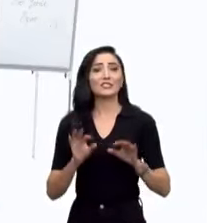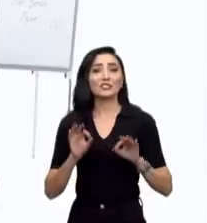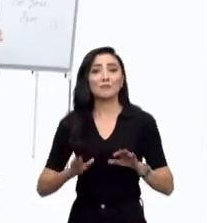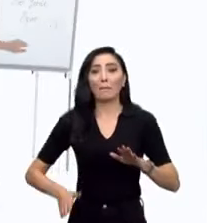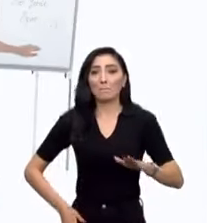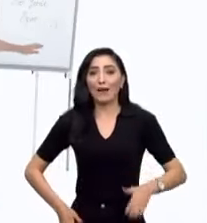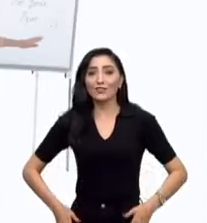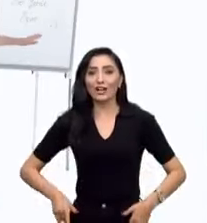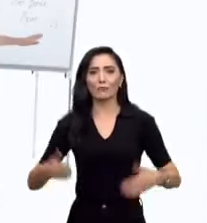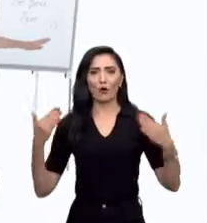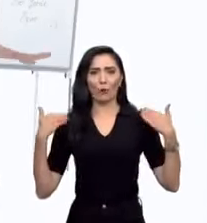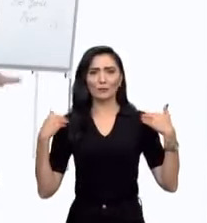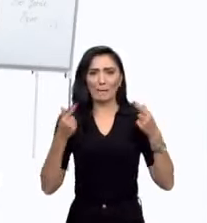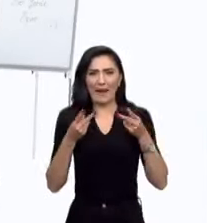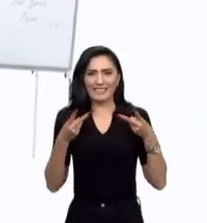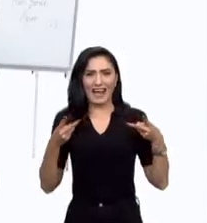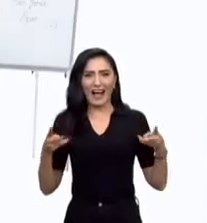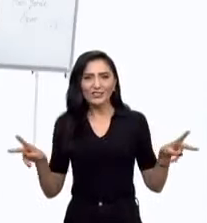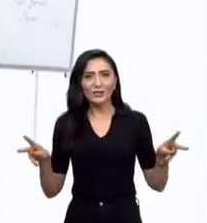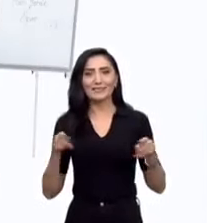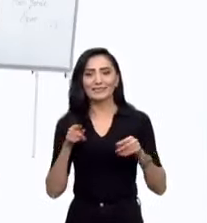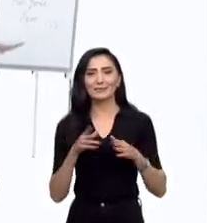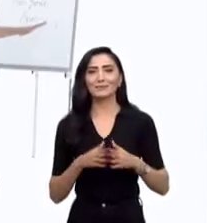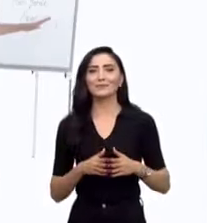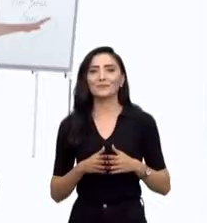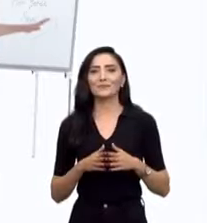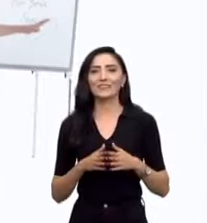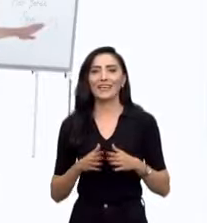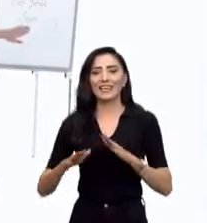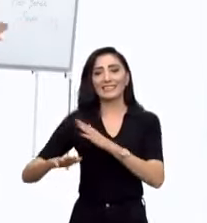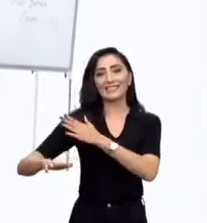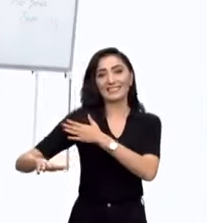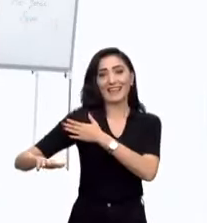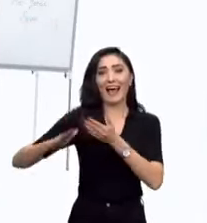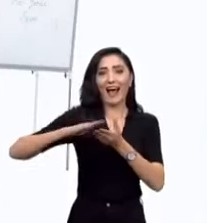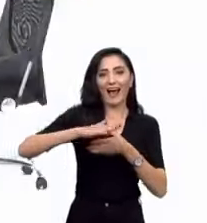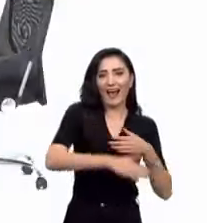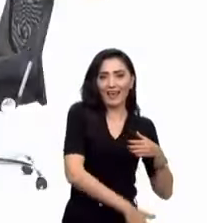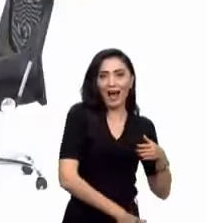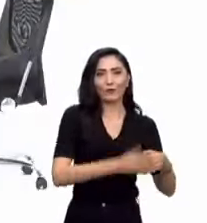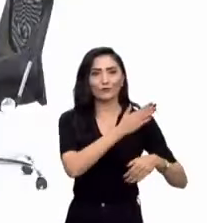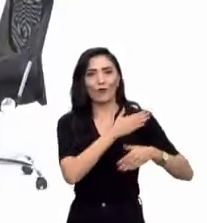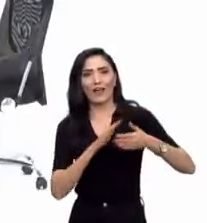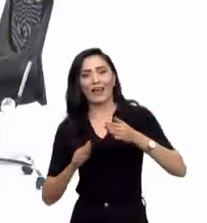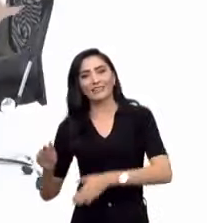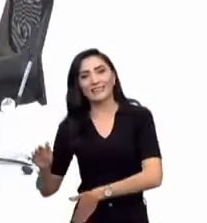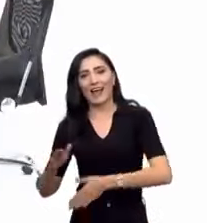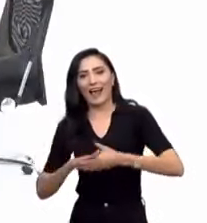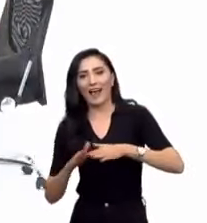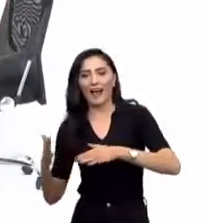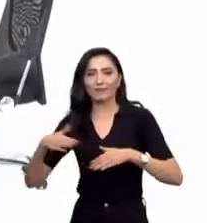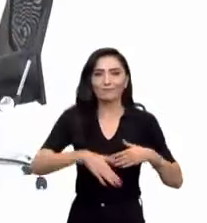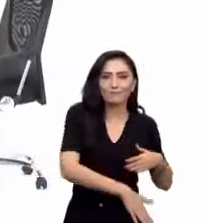Şimdi bacaklarımızı omuz genişliğinden biraz daha fazla açıyoruz. Sağ elimizle sol, sol elimizle sağ ayak parmak